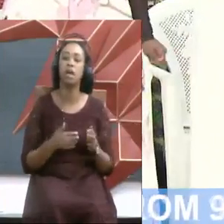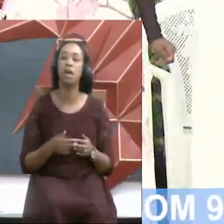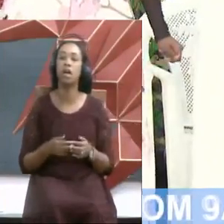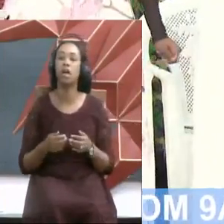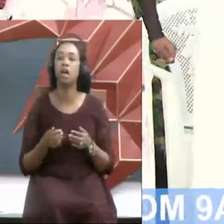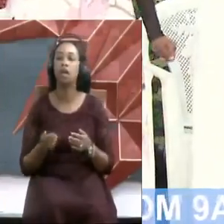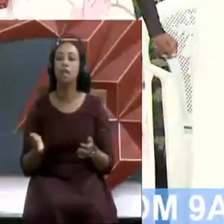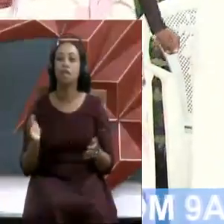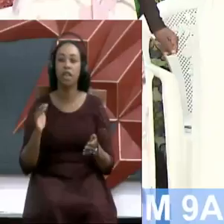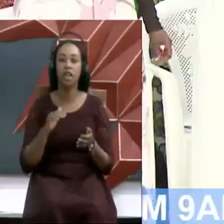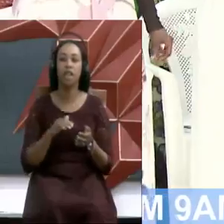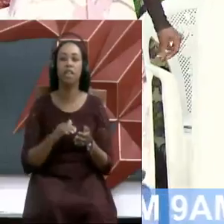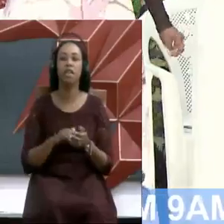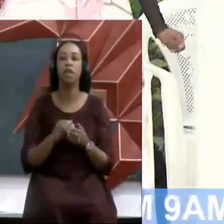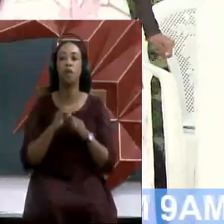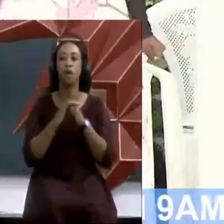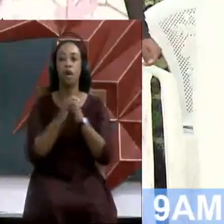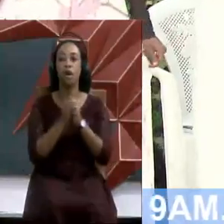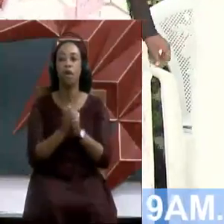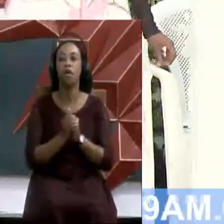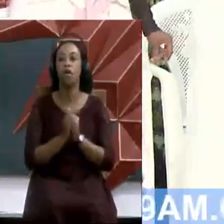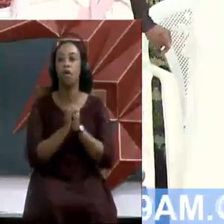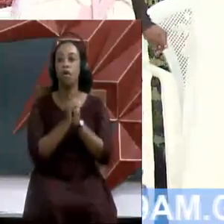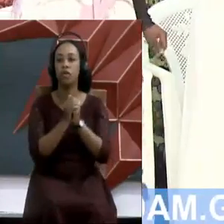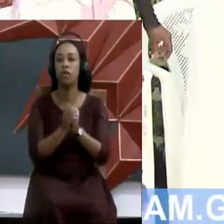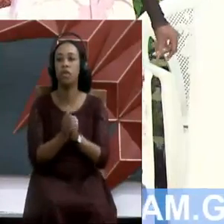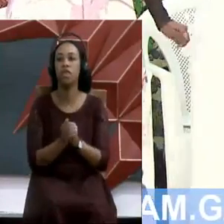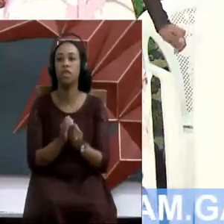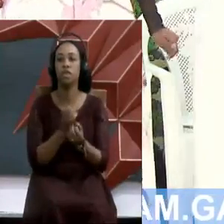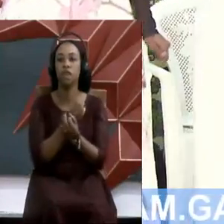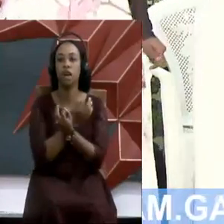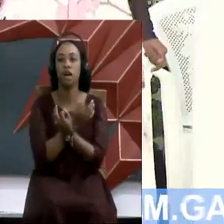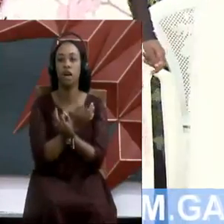Ukitukimbia Tena shangwe ya wokovu